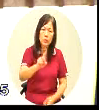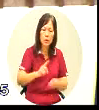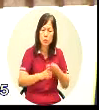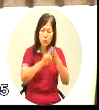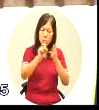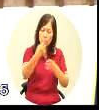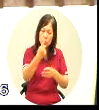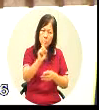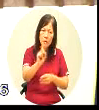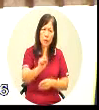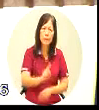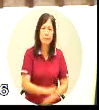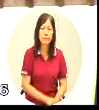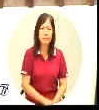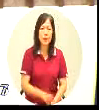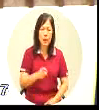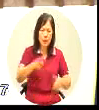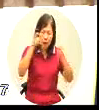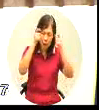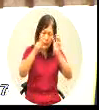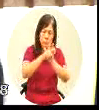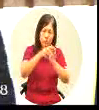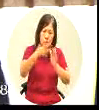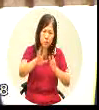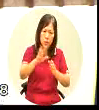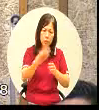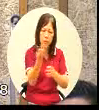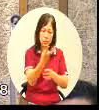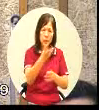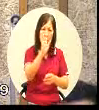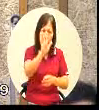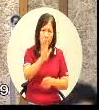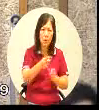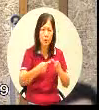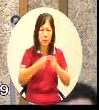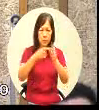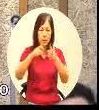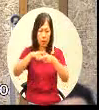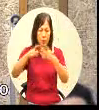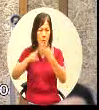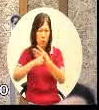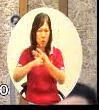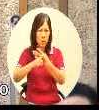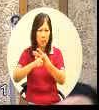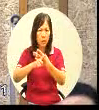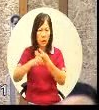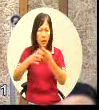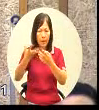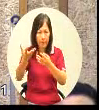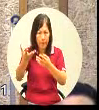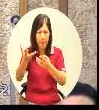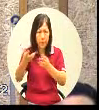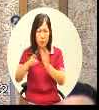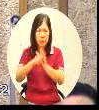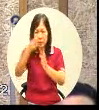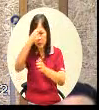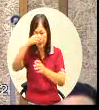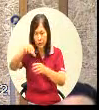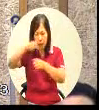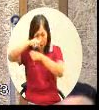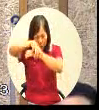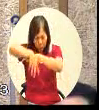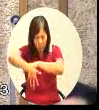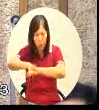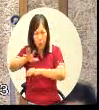水源？ 我们这边高雄用水主要有三个哈，第一个工业用的部分大致上是在凤山水库，